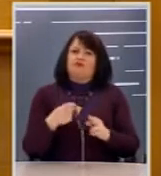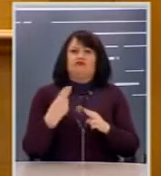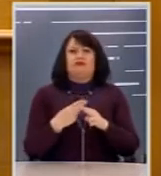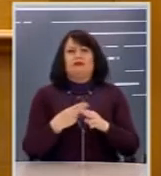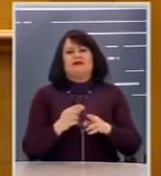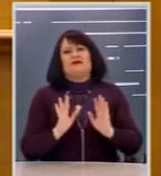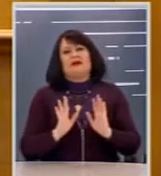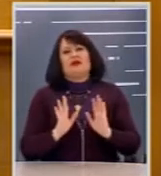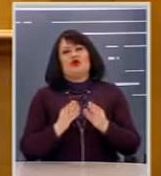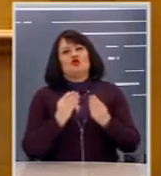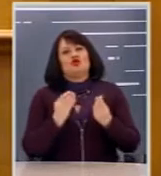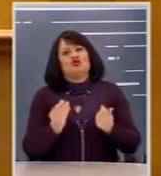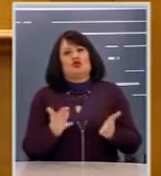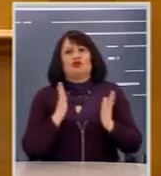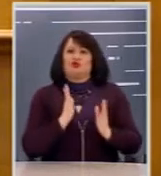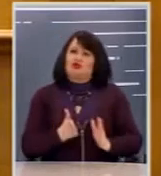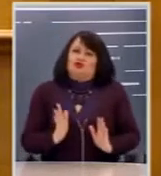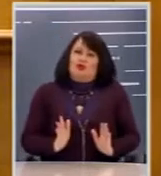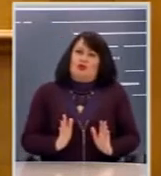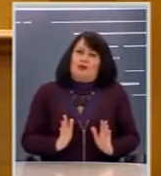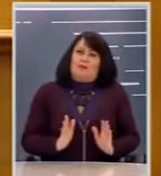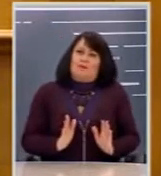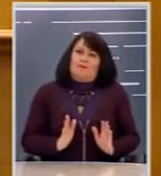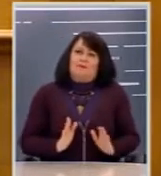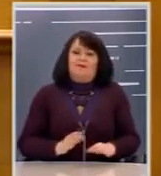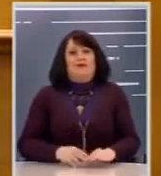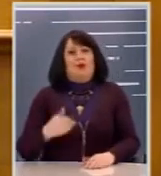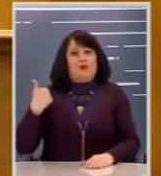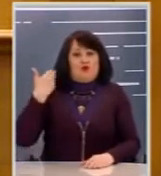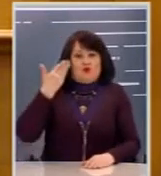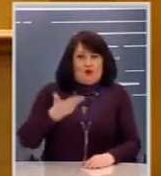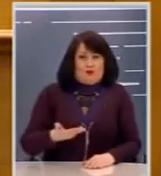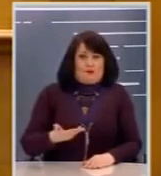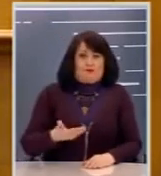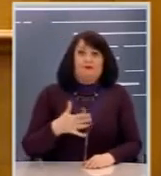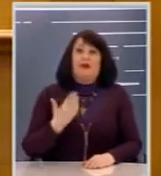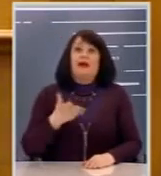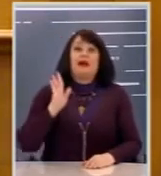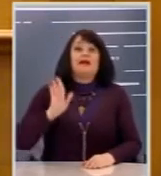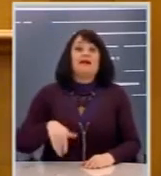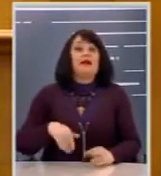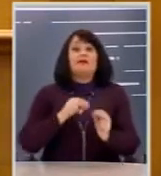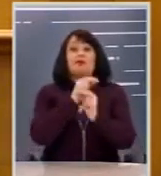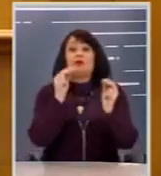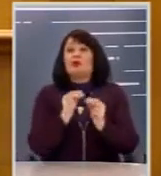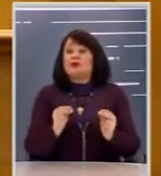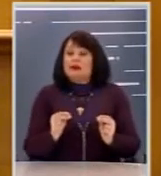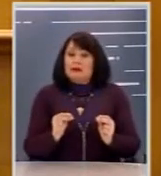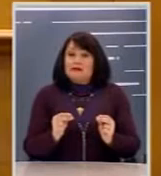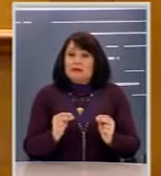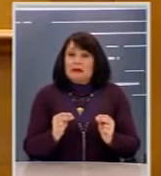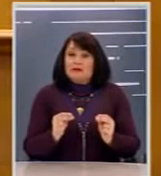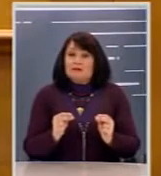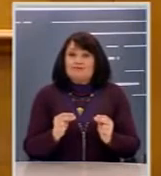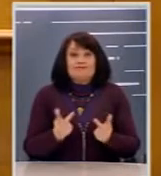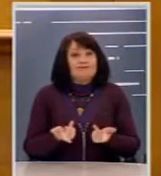που πρέπει να τις εκτιμήσουμε μέσα σε αυτή τη διαδρομή. Όμως το τελικό αποτέλεσμα,